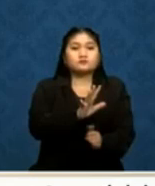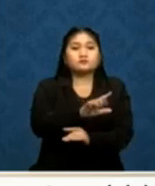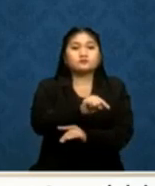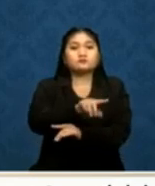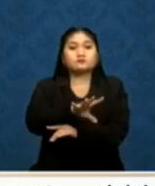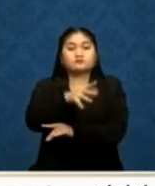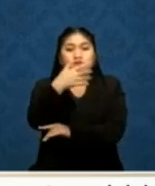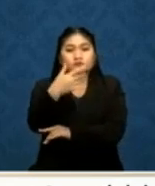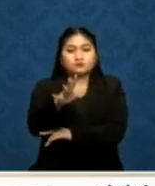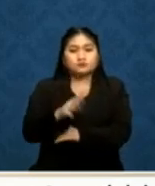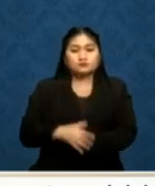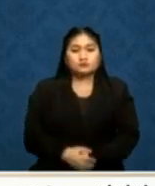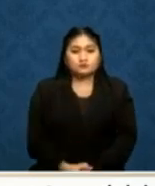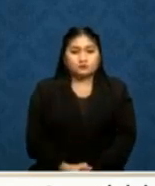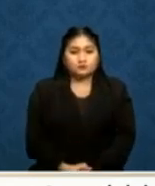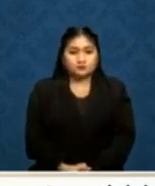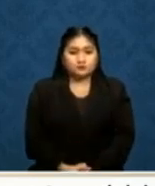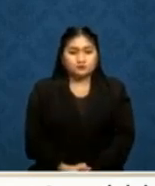ครับ